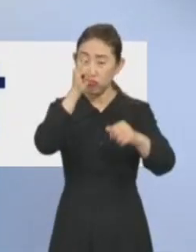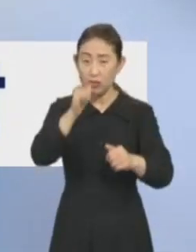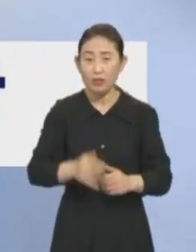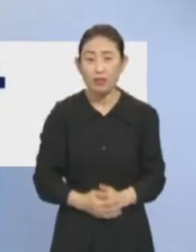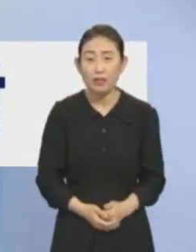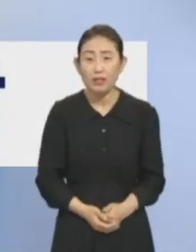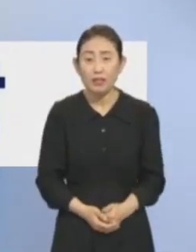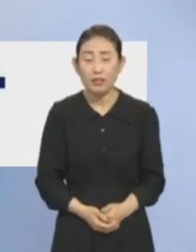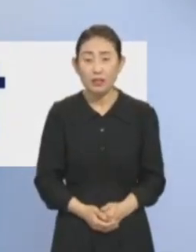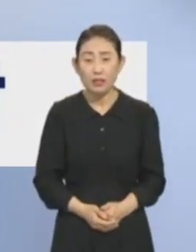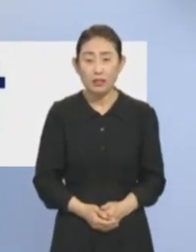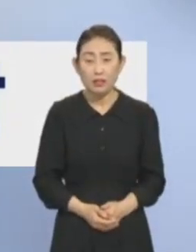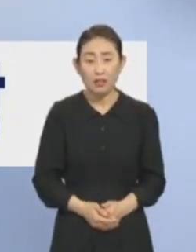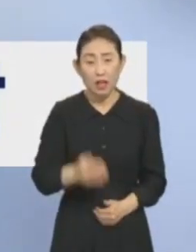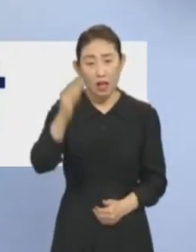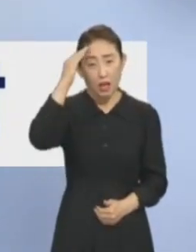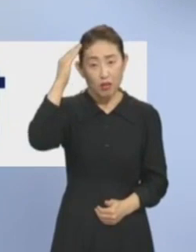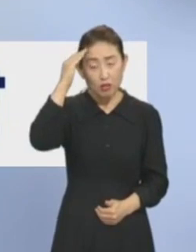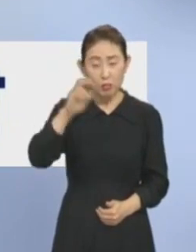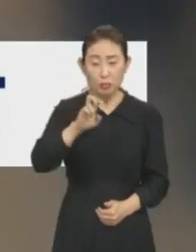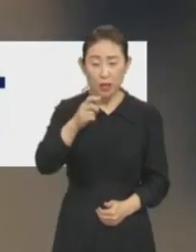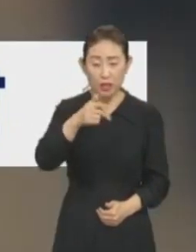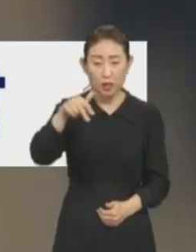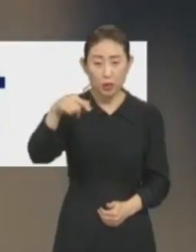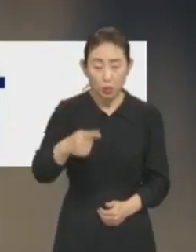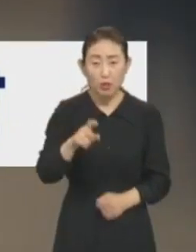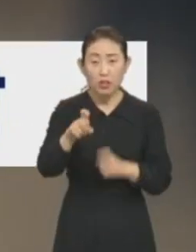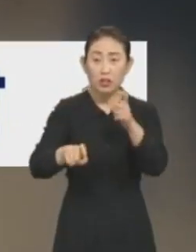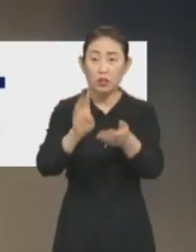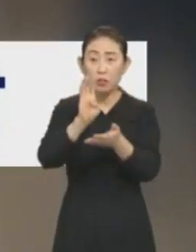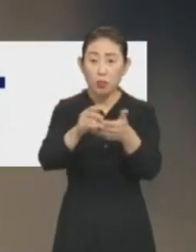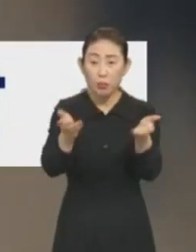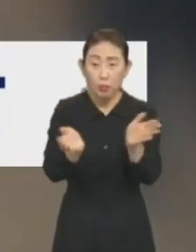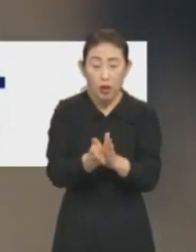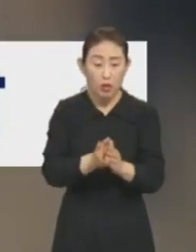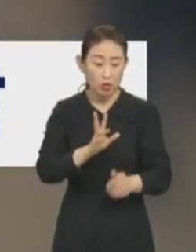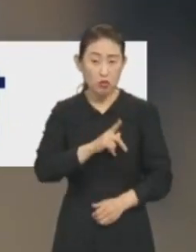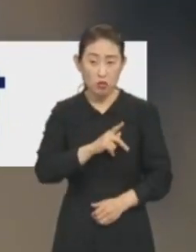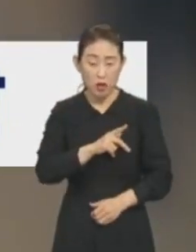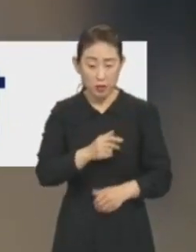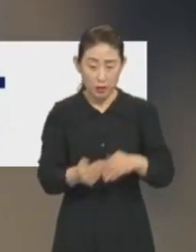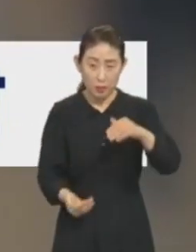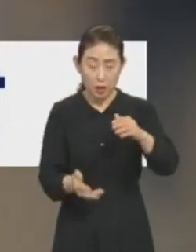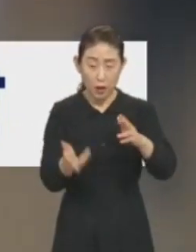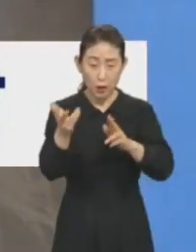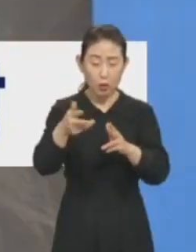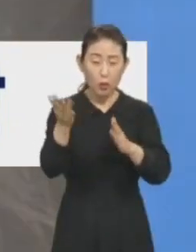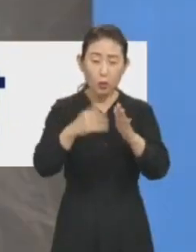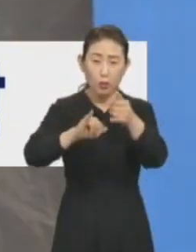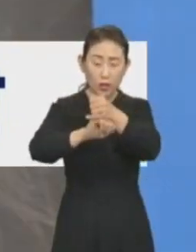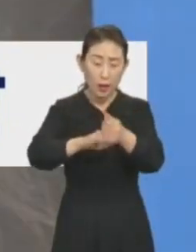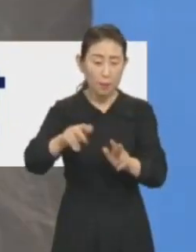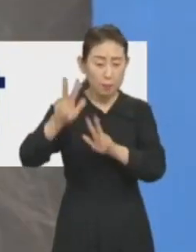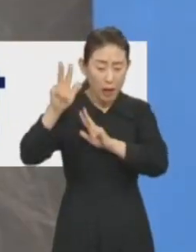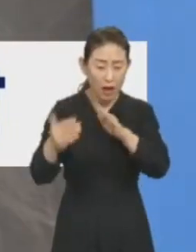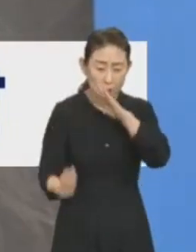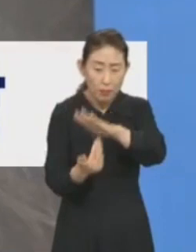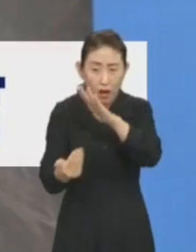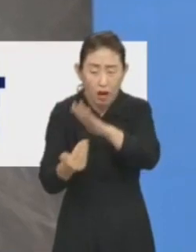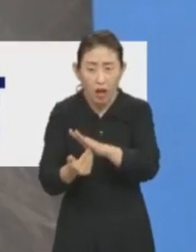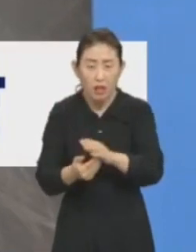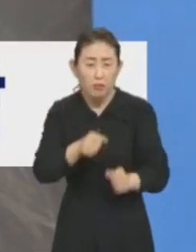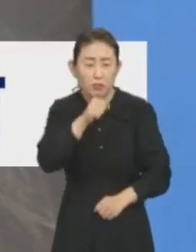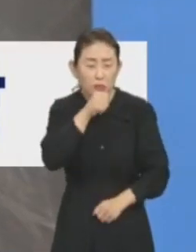있습니다 한국 매니페스토 실천 본부가 국회의원 공약 완료율을 발표하면서 성원의 공약 완료율이